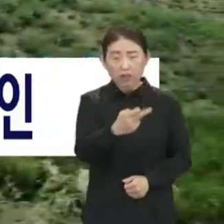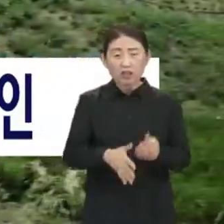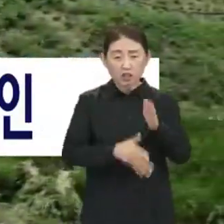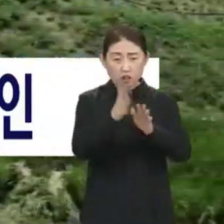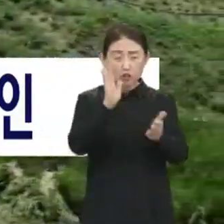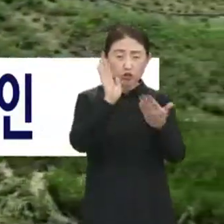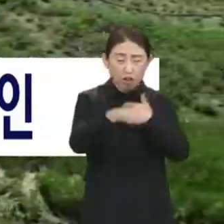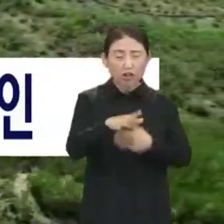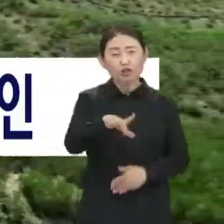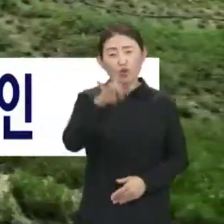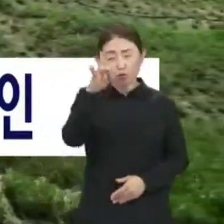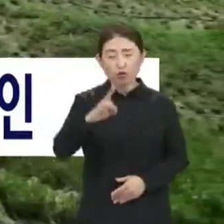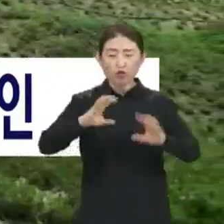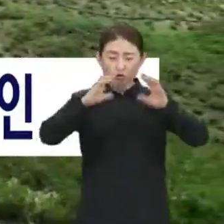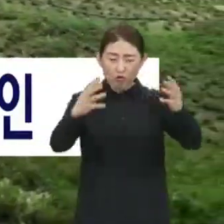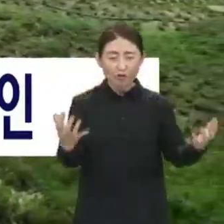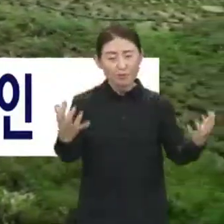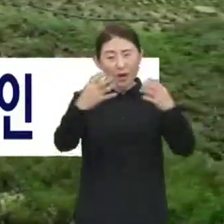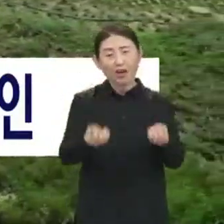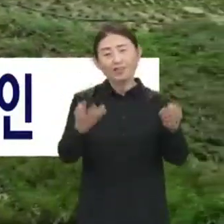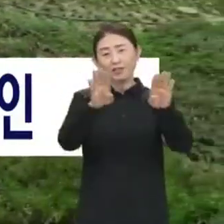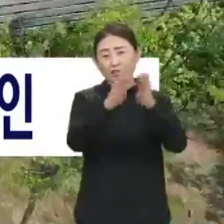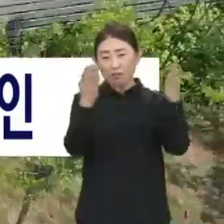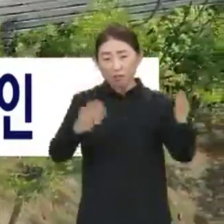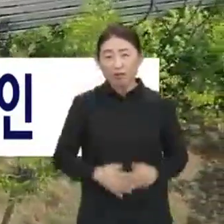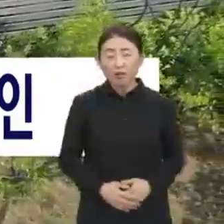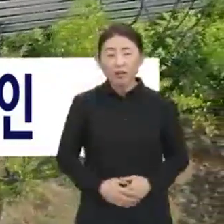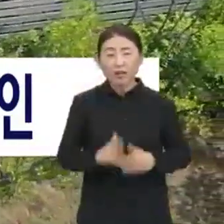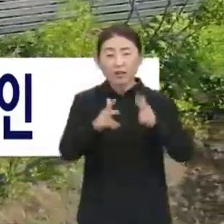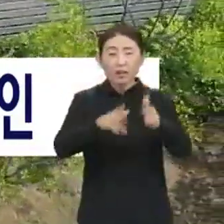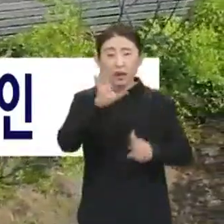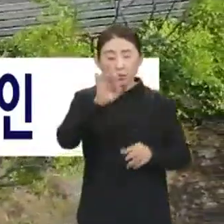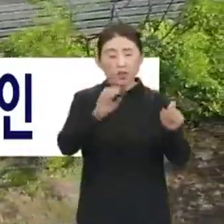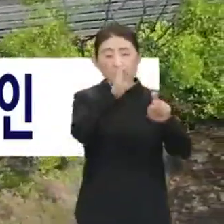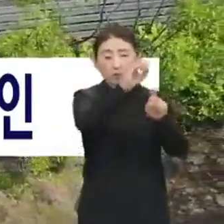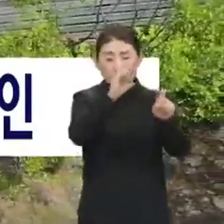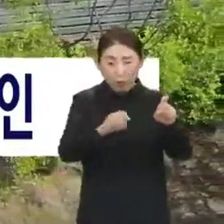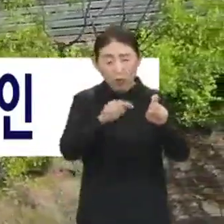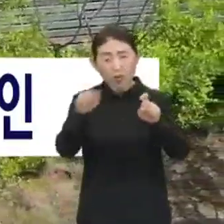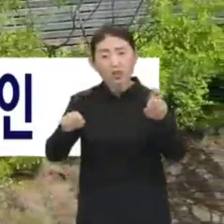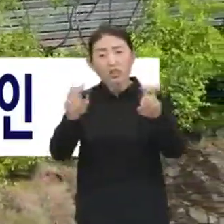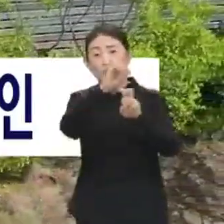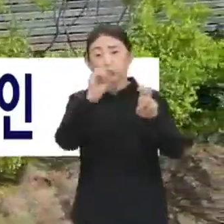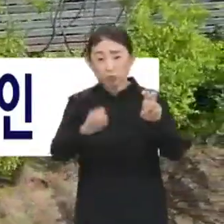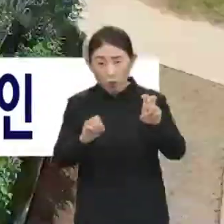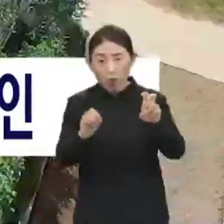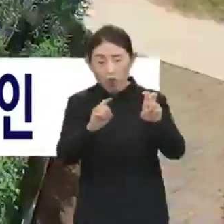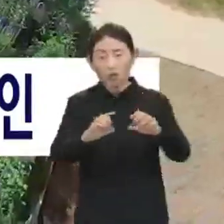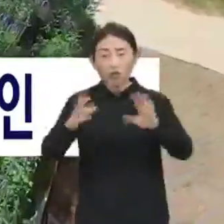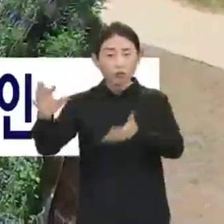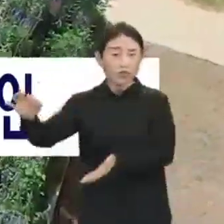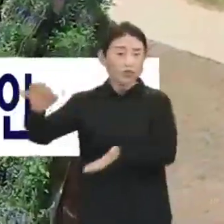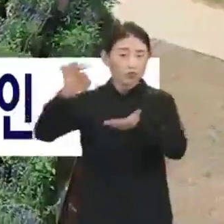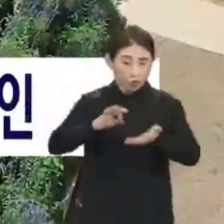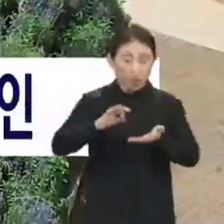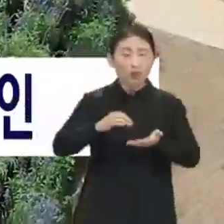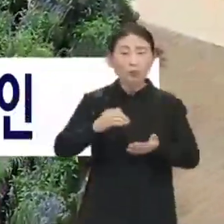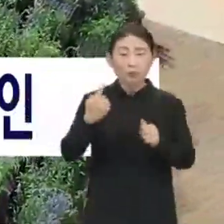출범 이후 처음으로 국제행사를 열게 됐으며 총 사업비의 10%에서 20% 범위에서 국비 지원을